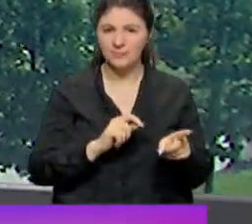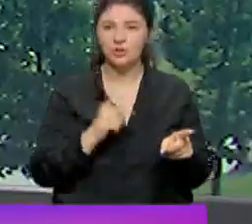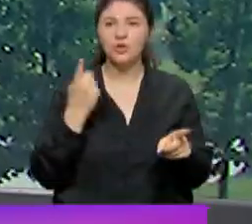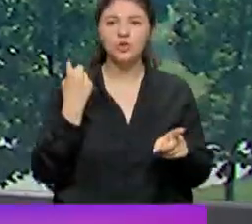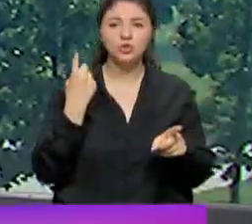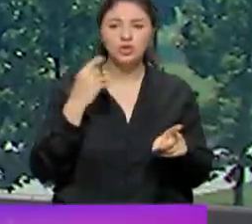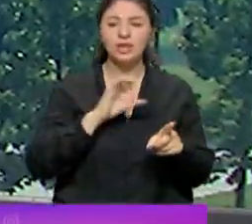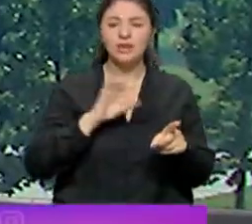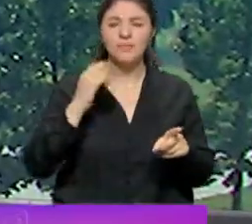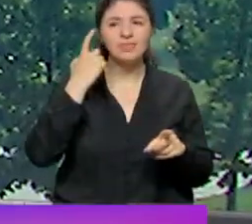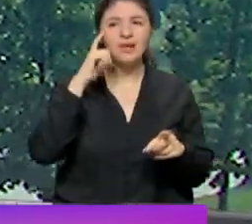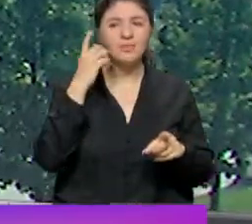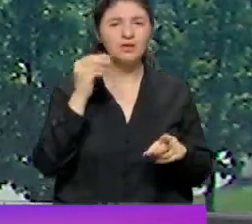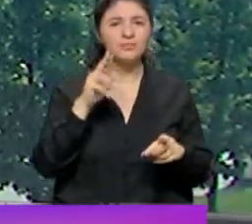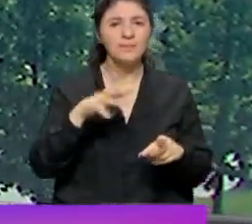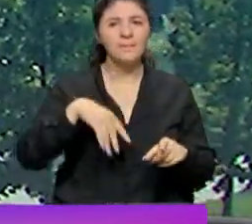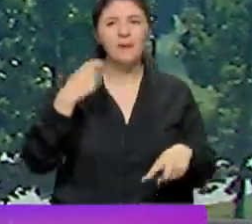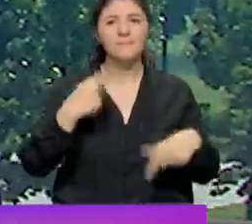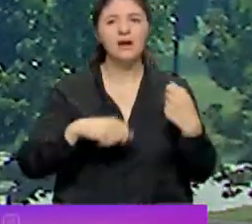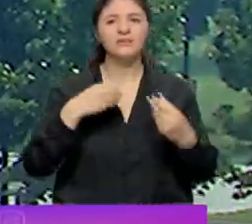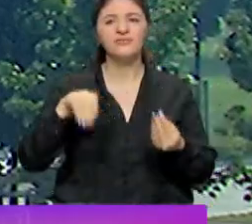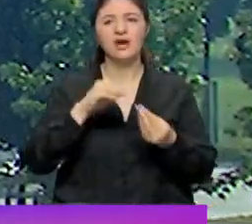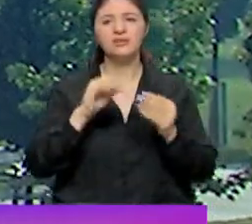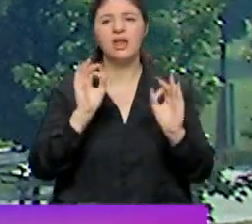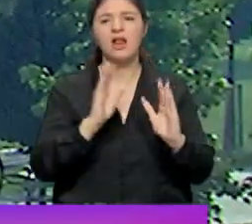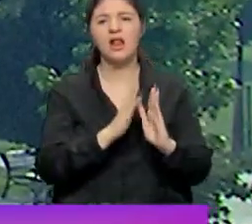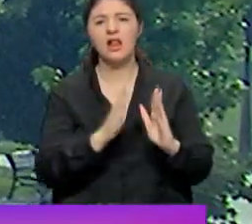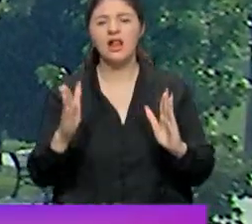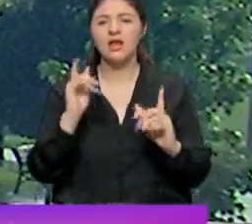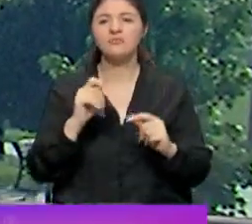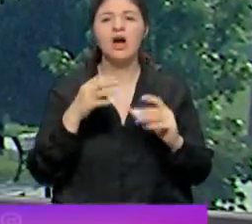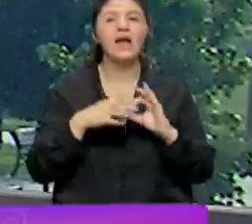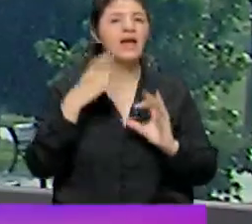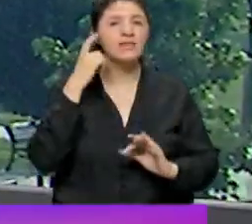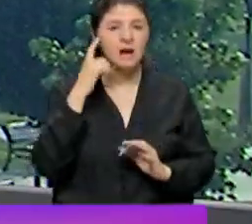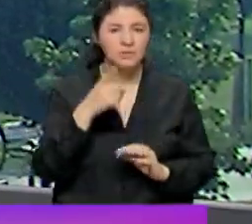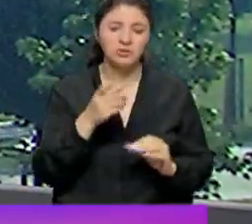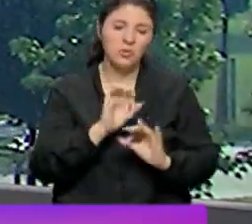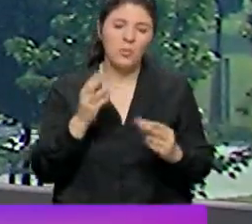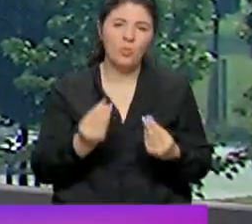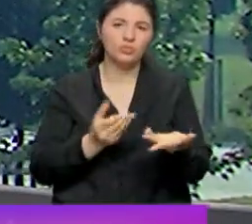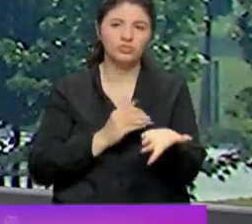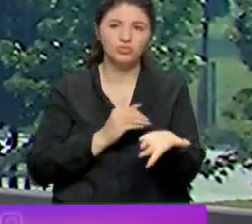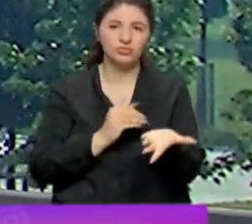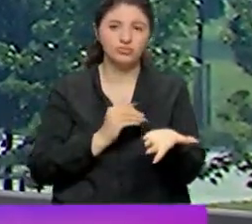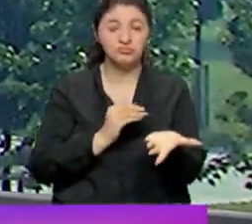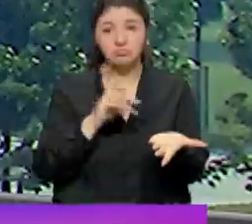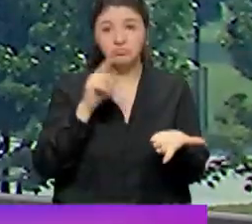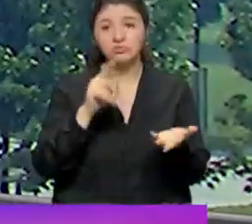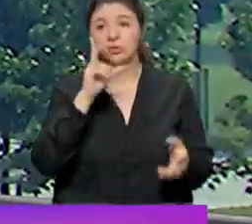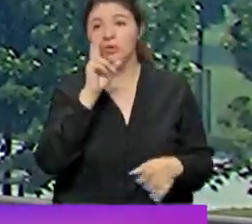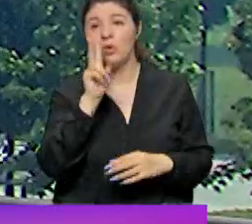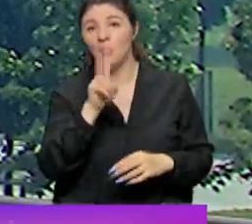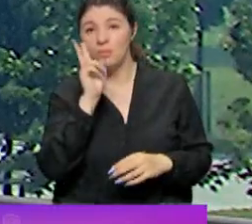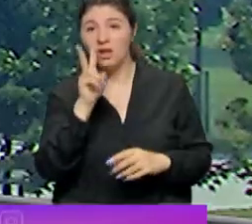dün tam da tahmin ettiğimiz gibi Merkez Bankası'nın faizleri sabit tutacağına dair tahminimiz tuttu ve